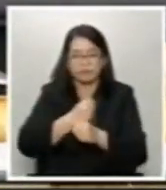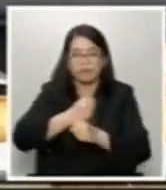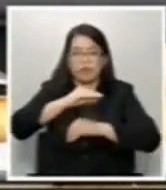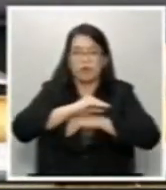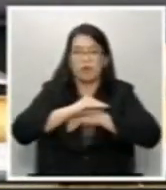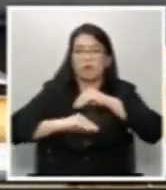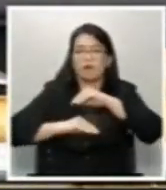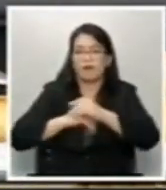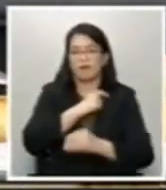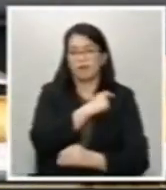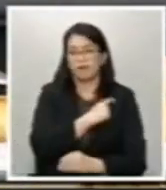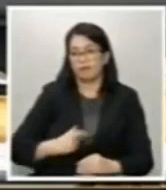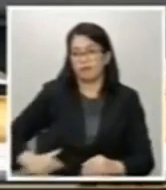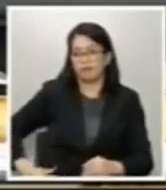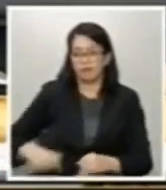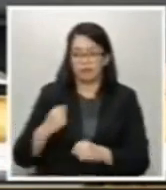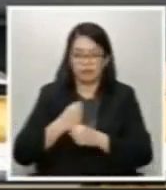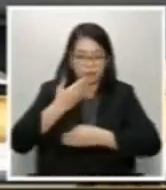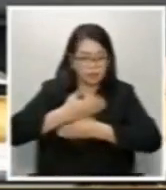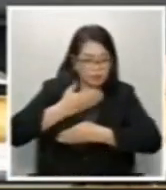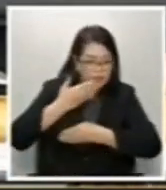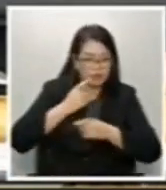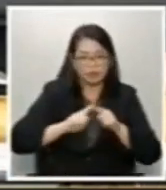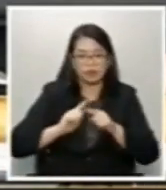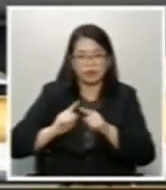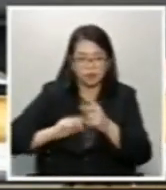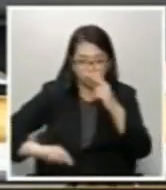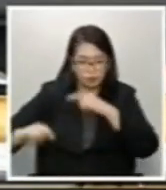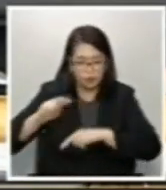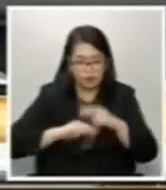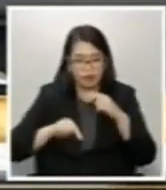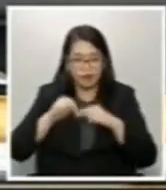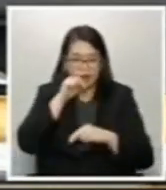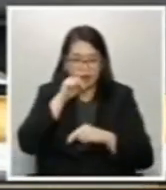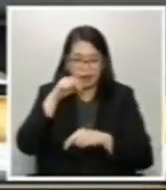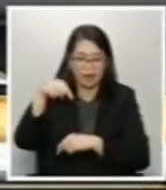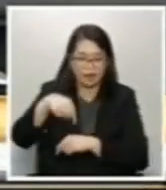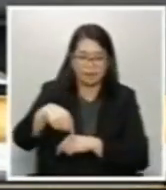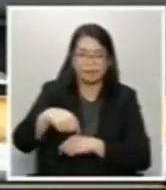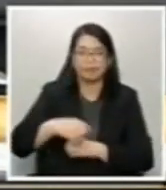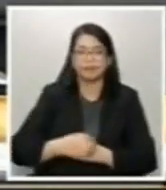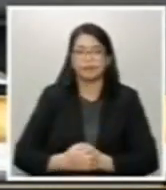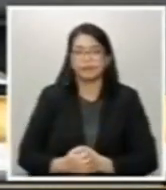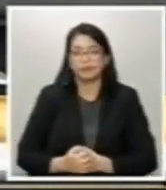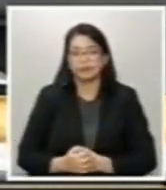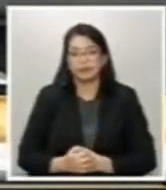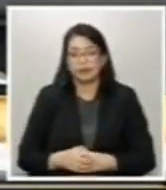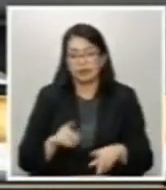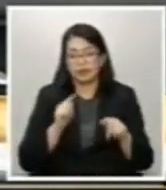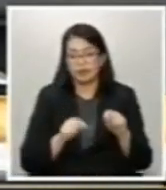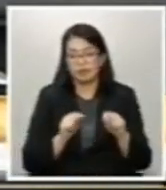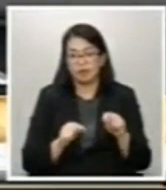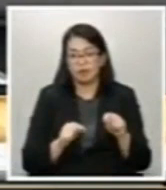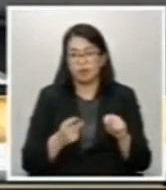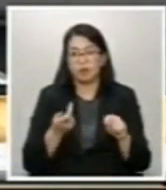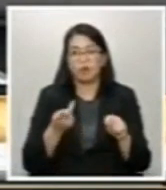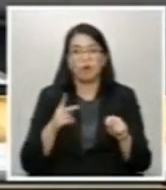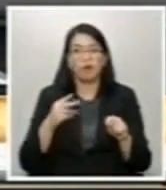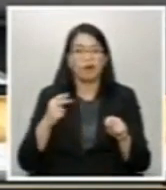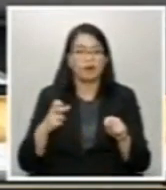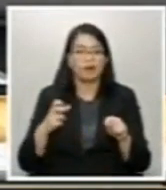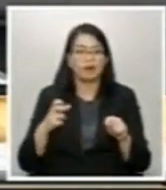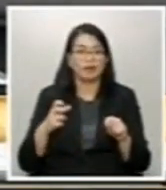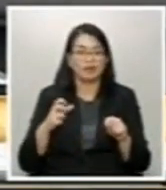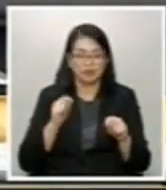ราชดำริเพื่อช่วยเหลือพี่น้องราษฎรตำบลคลองหินตำบลคลองยาตำบลบ้านกล